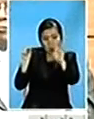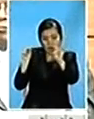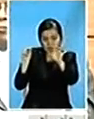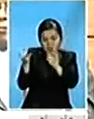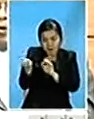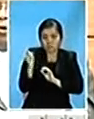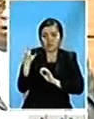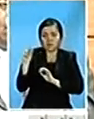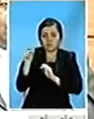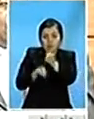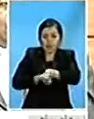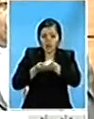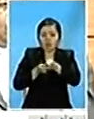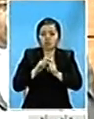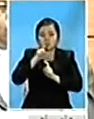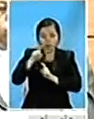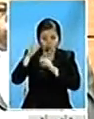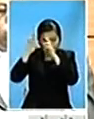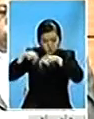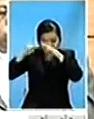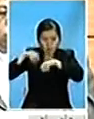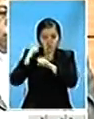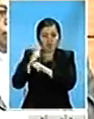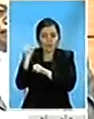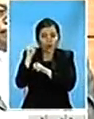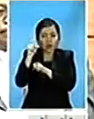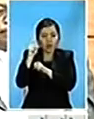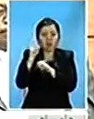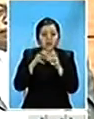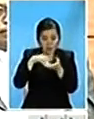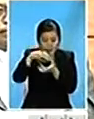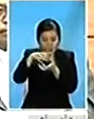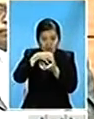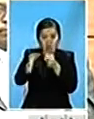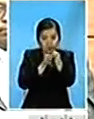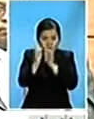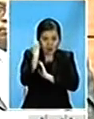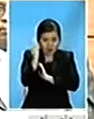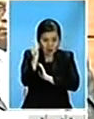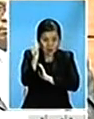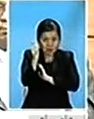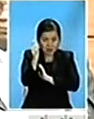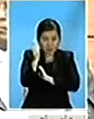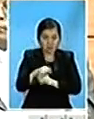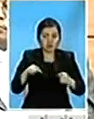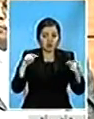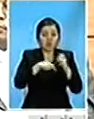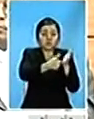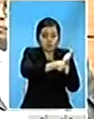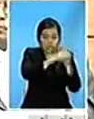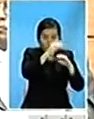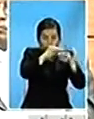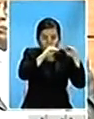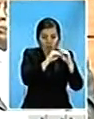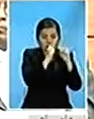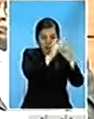ชาการท่านคิดอย่างไรนะครับก็ไม่ใช่เรื่องที่สลับซับซ้อนท่านเพียงแต่เอาราคาจำนำข้าวของรัฐบ